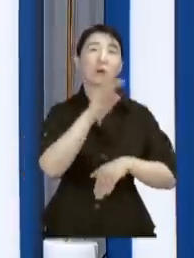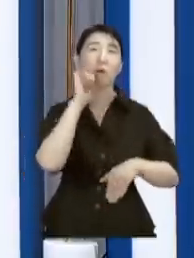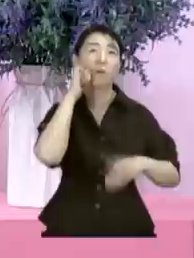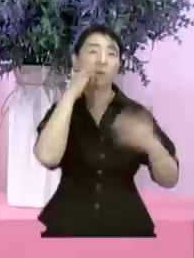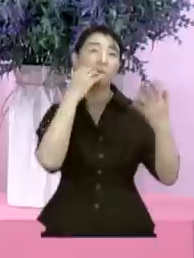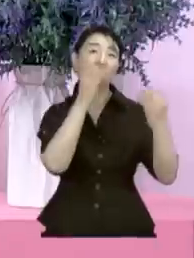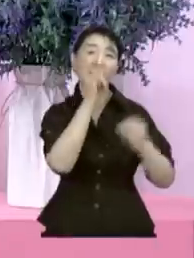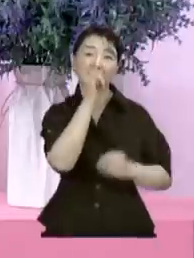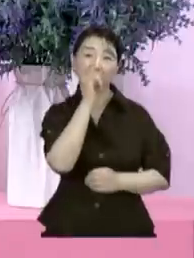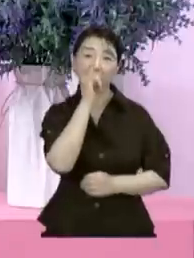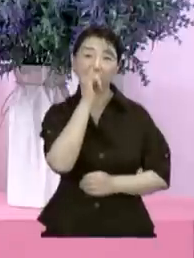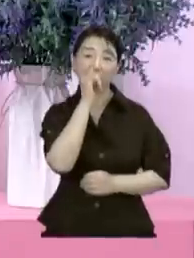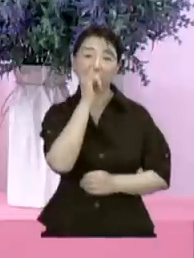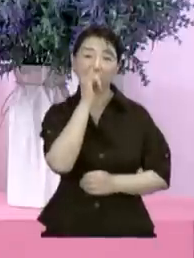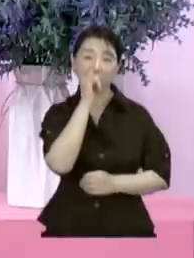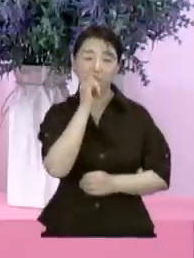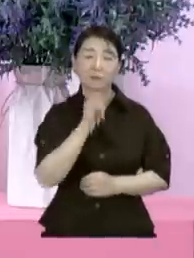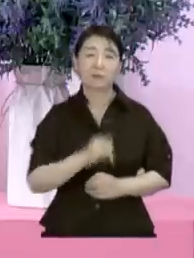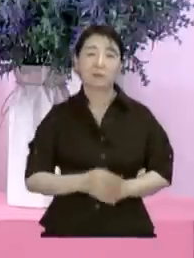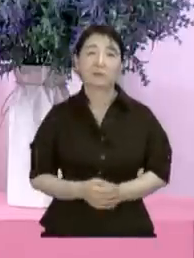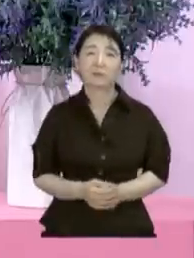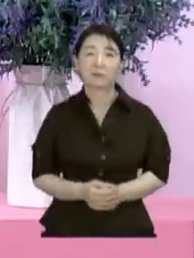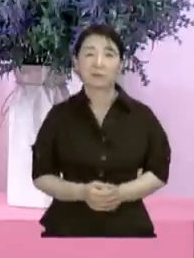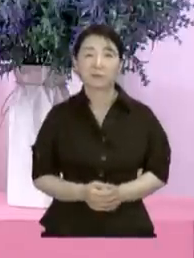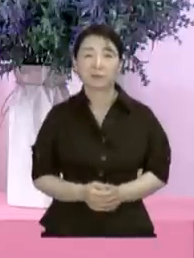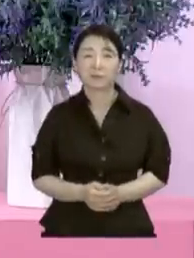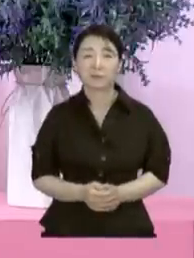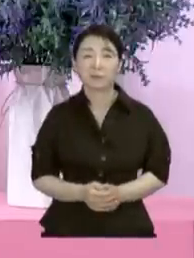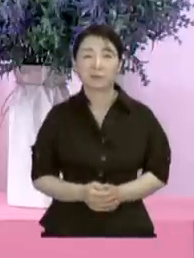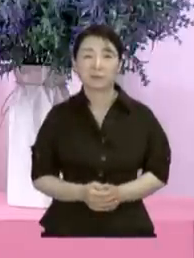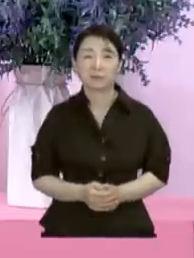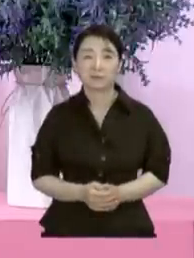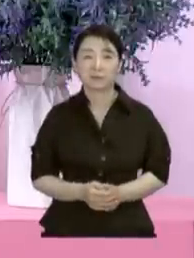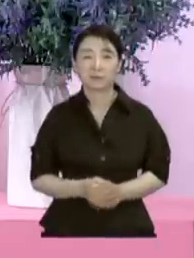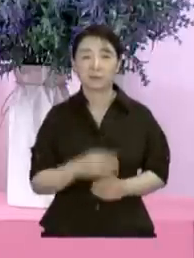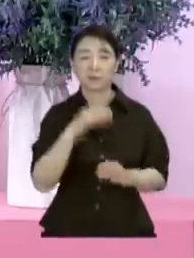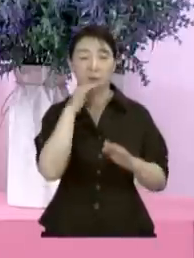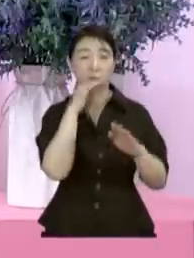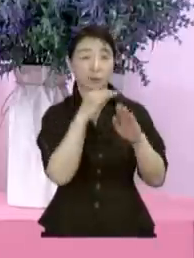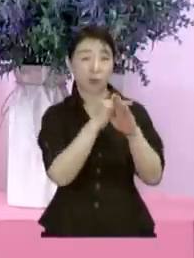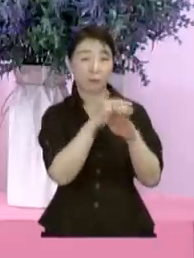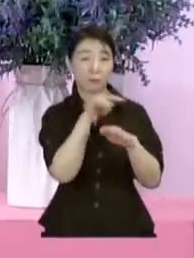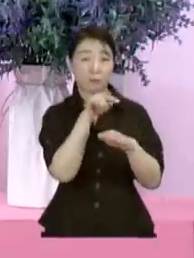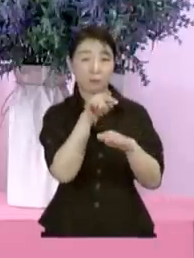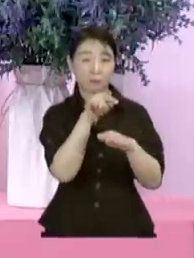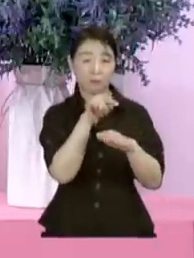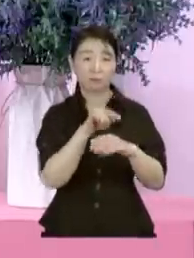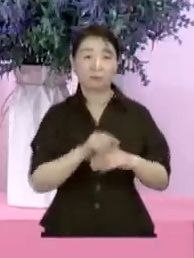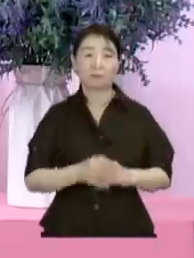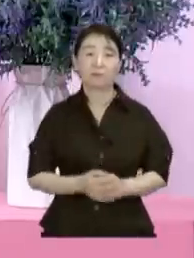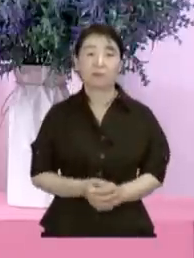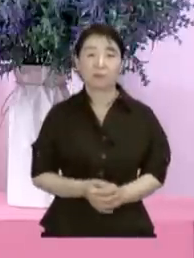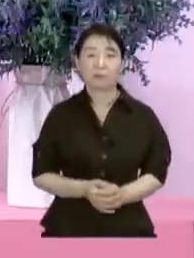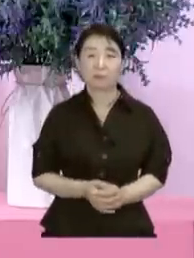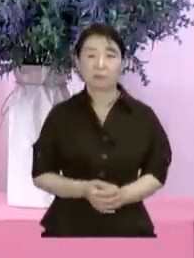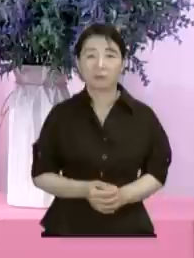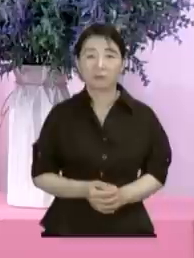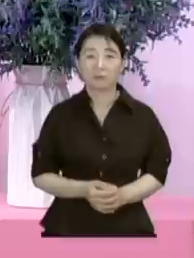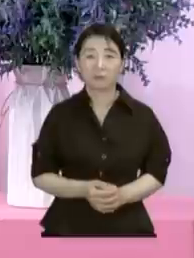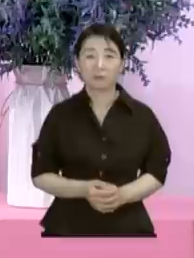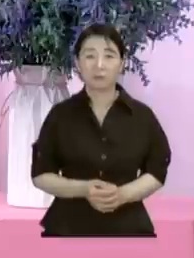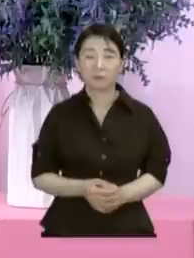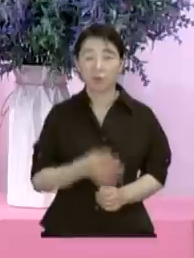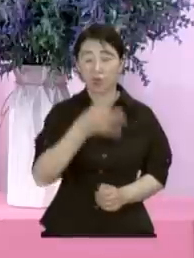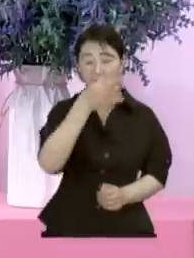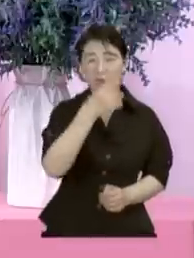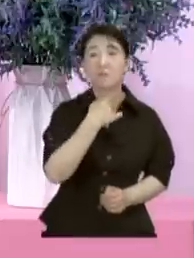예. 북한에서부터 어려움을 겪고 그리고 북한에서 그 힘듦을 경험하고 또 중국에